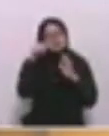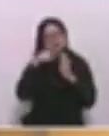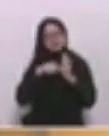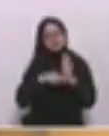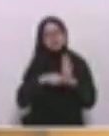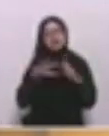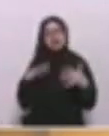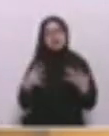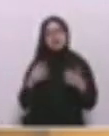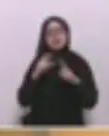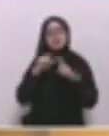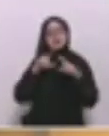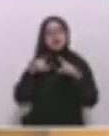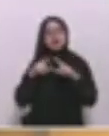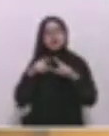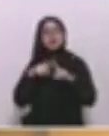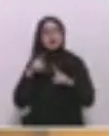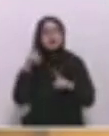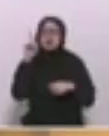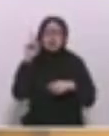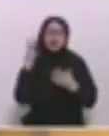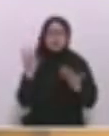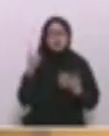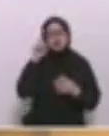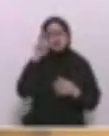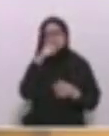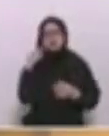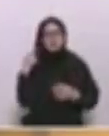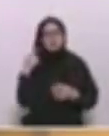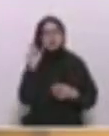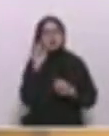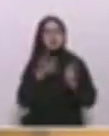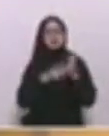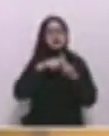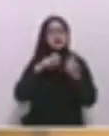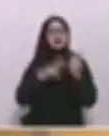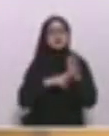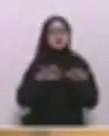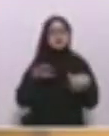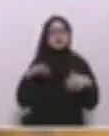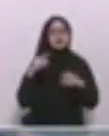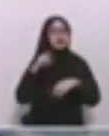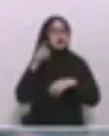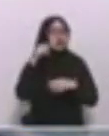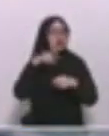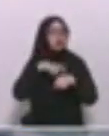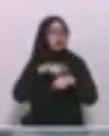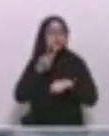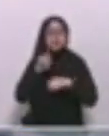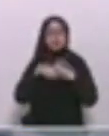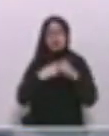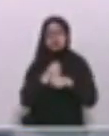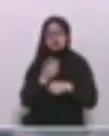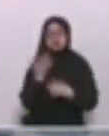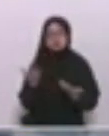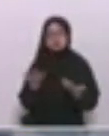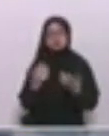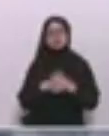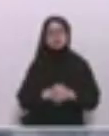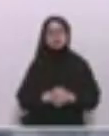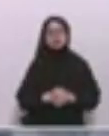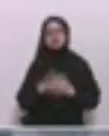dibebaskan Apakah benar 10.000 MKM murowali mengap Han 2 tahunima kasih kepada calon Bupati nomor urut